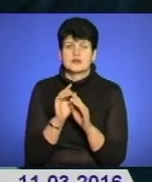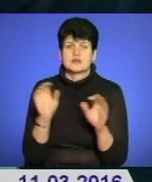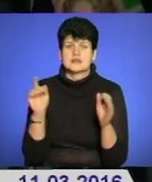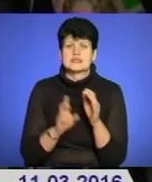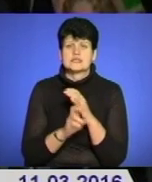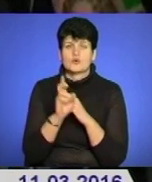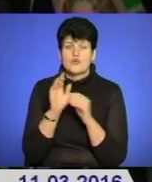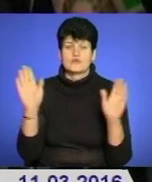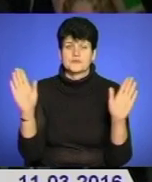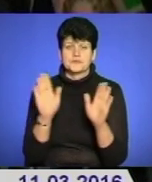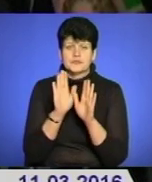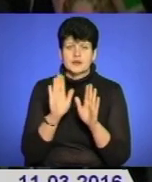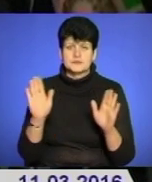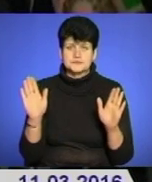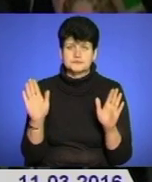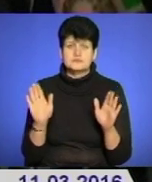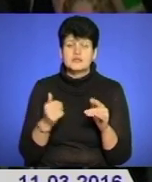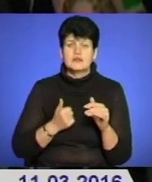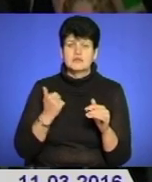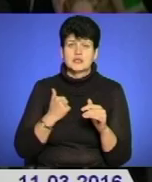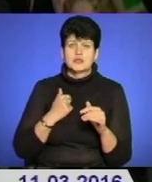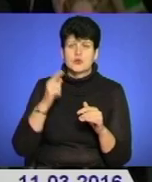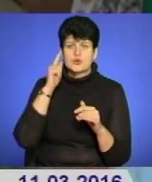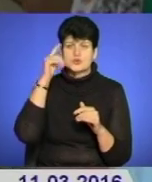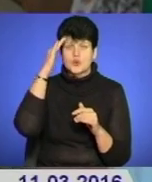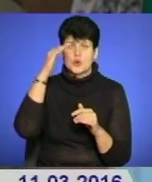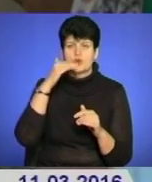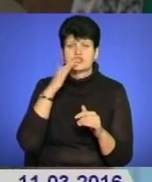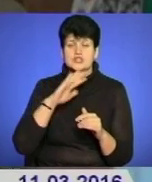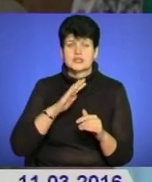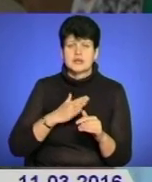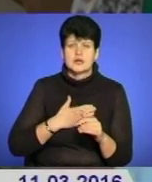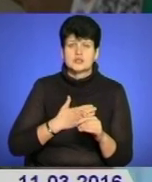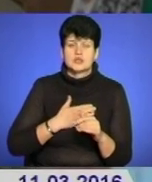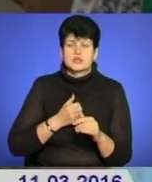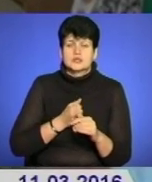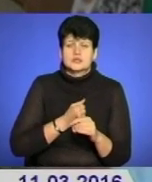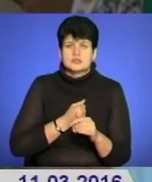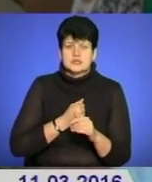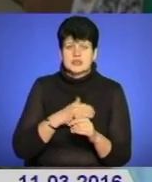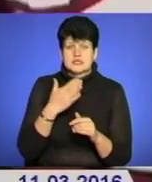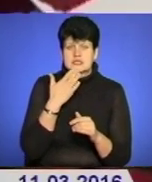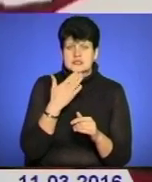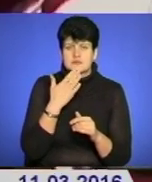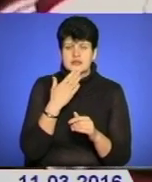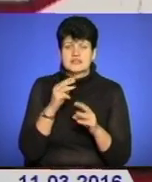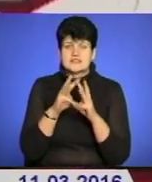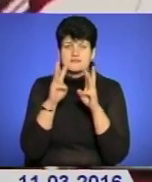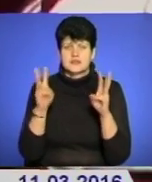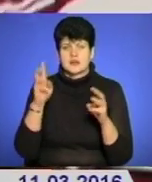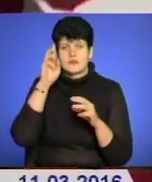їх виконанні прозвучали твори «Хваліти Господа», «Отче наш», «Туга за милим», «Нехай дзвонить», «Святий Боже» та